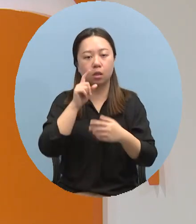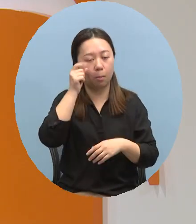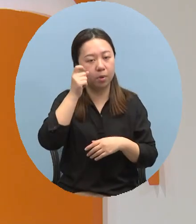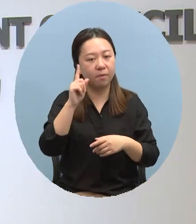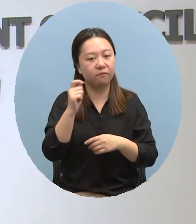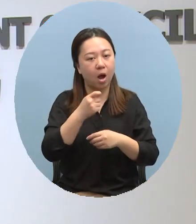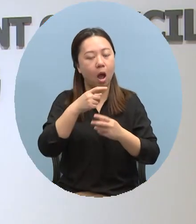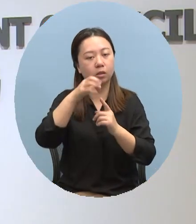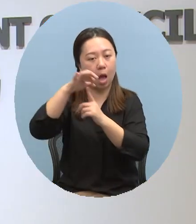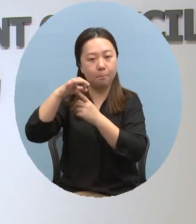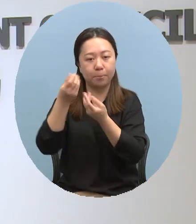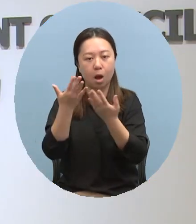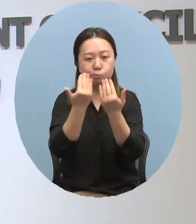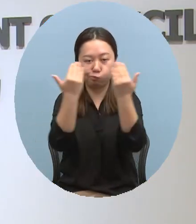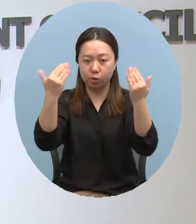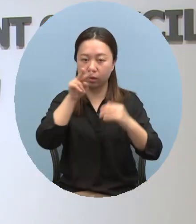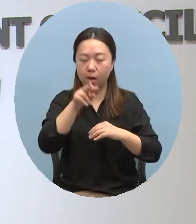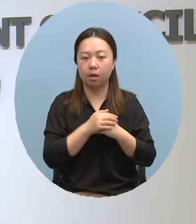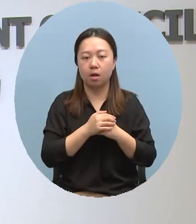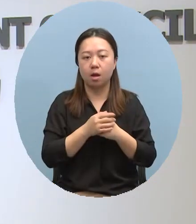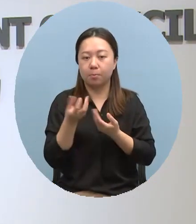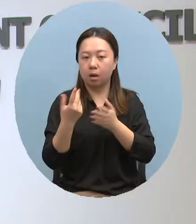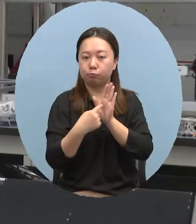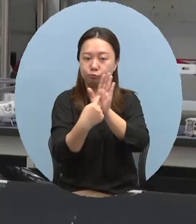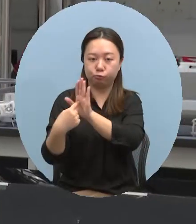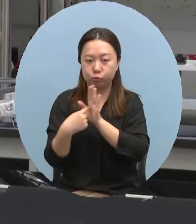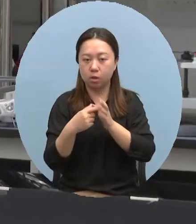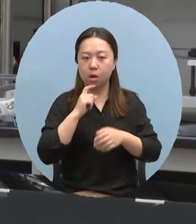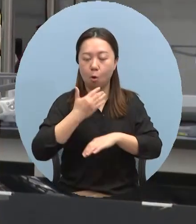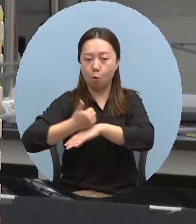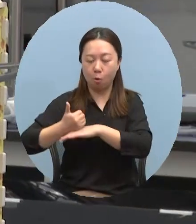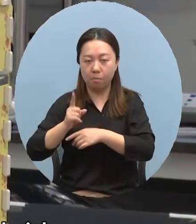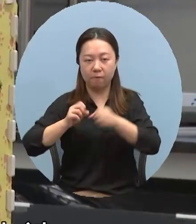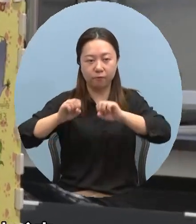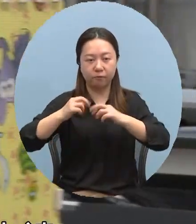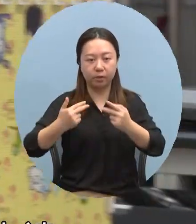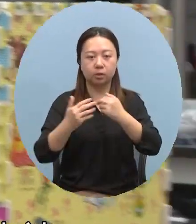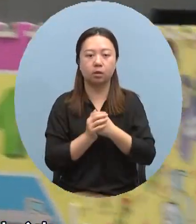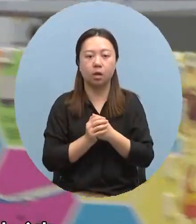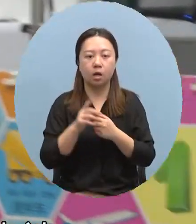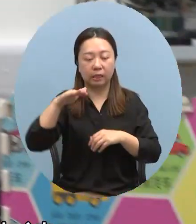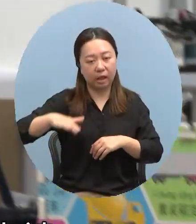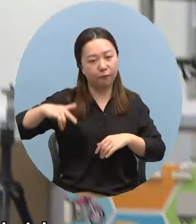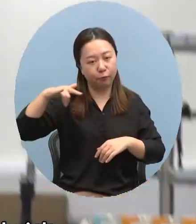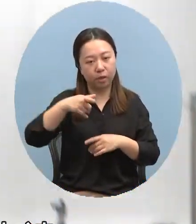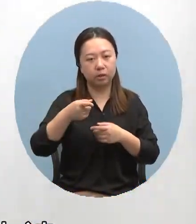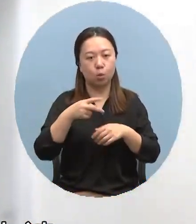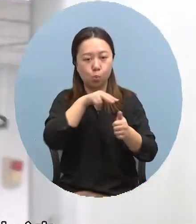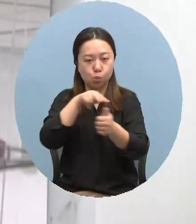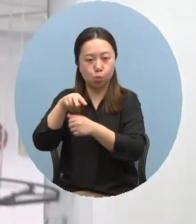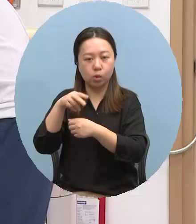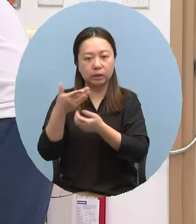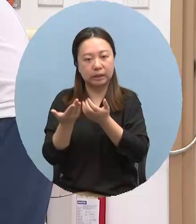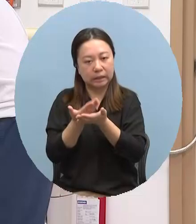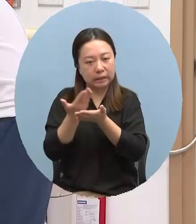展示區，推廣本港嘅優質創科產品。低空經濟方面，第一批監管沙盒試點項目嘅申